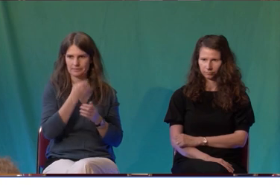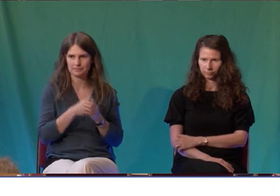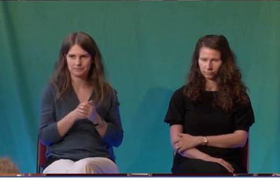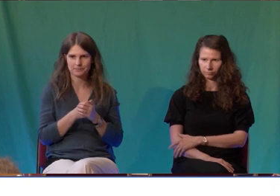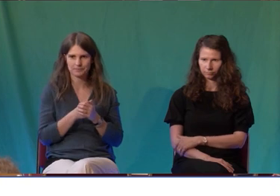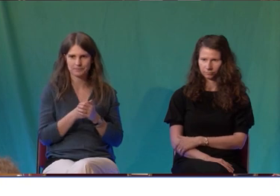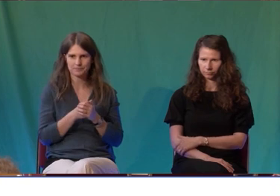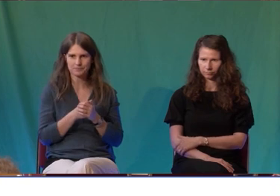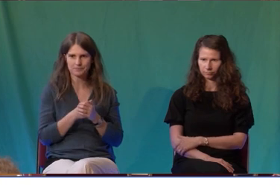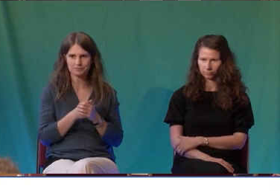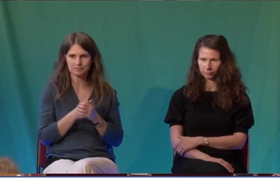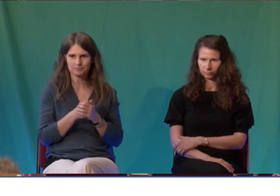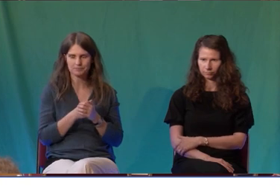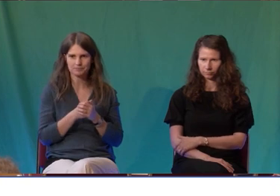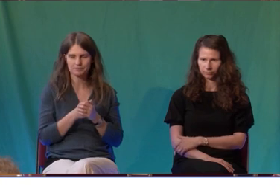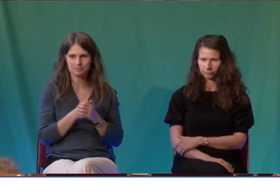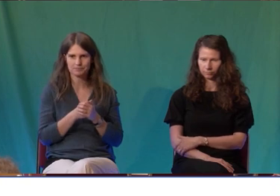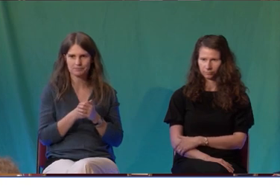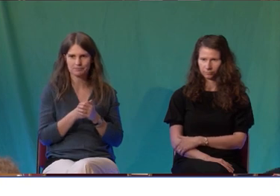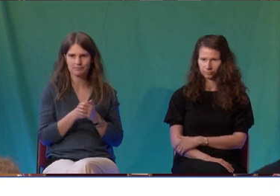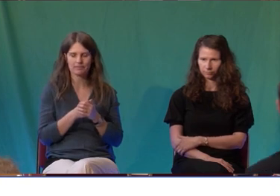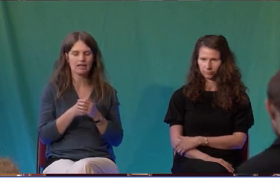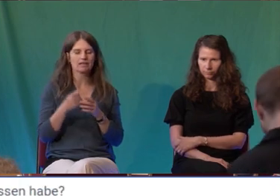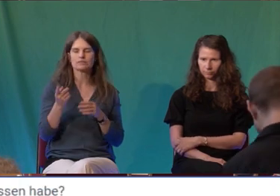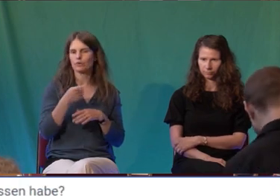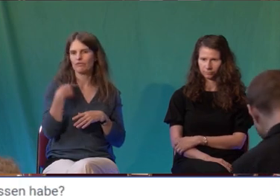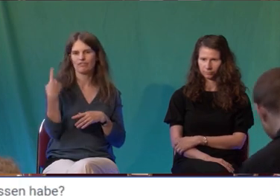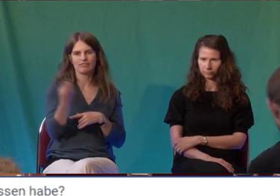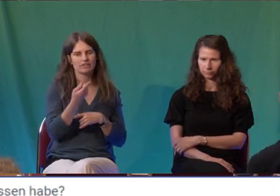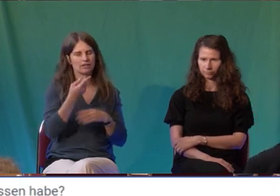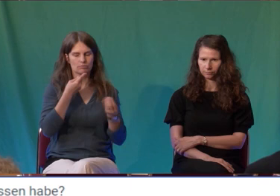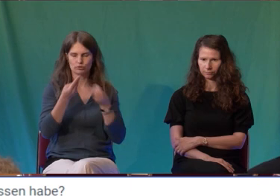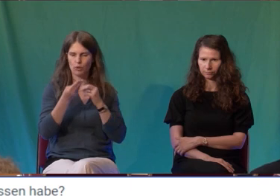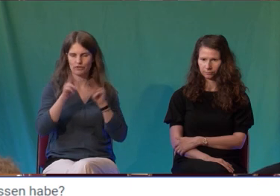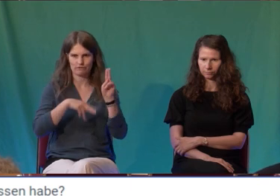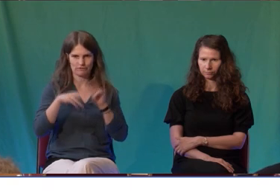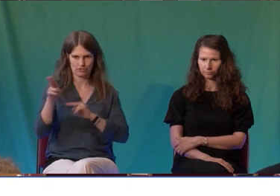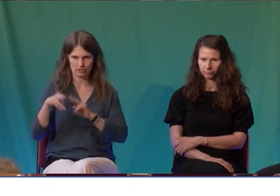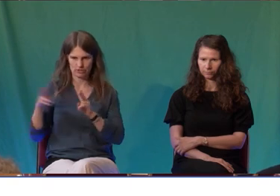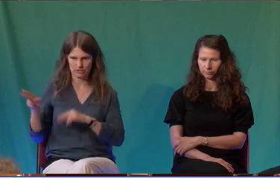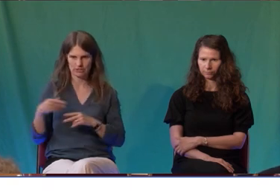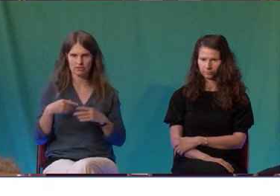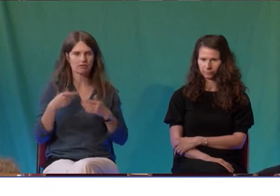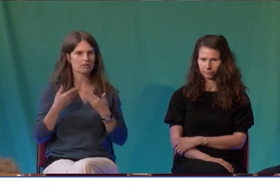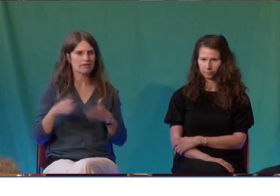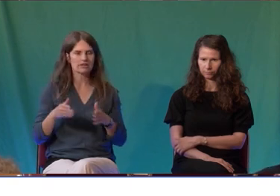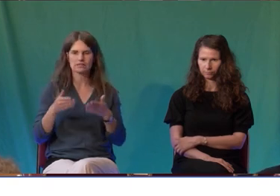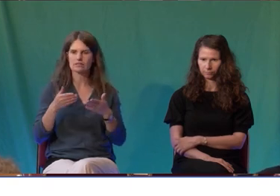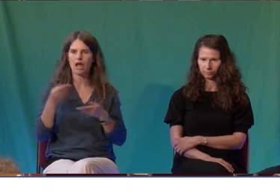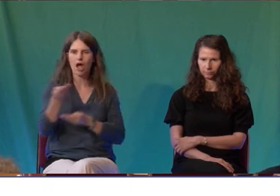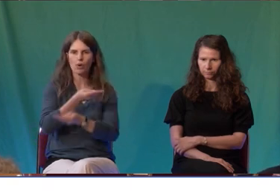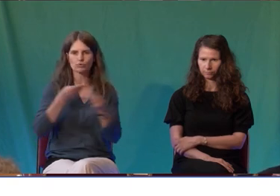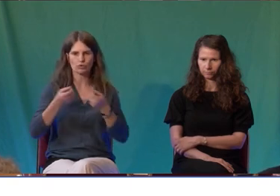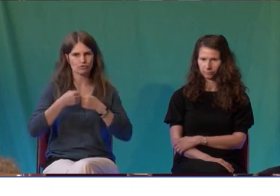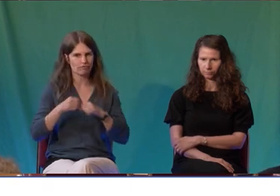also wir haben über ganz verschiedene Dinge gesprochen wir haben uns einfach frei ausgetauscht und es